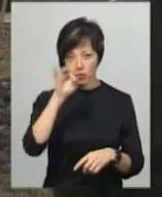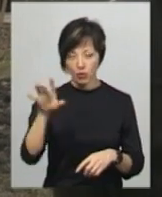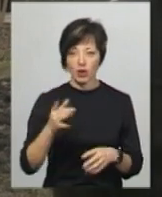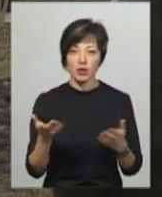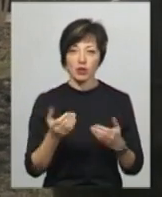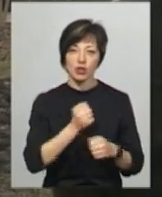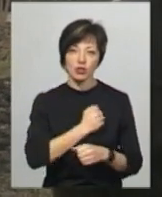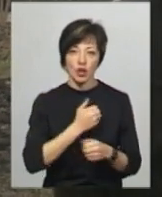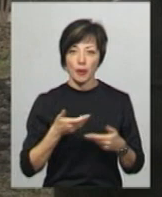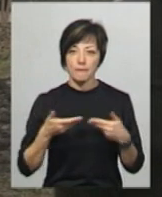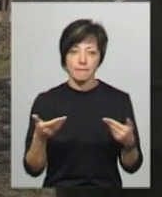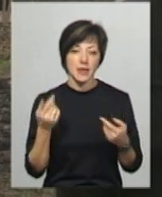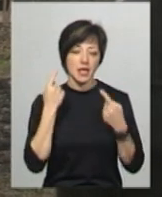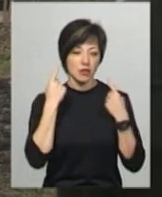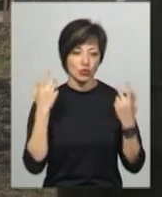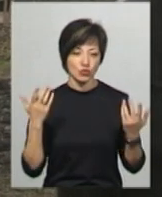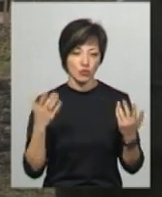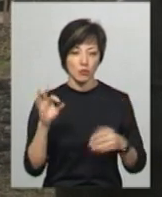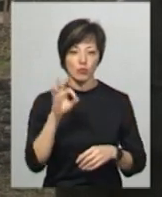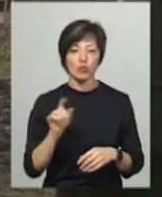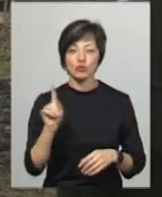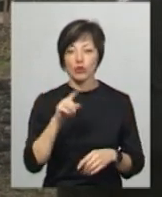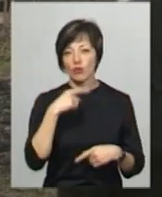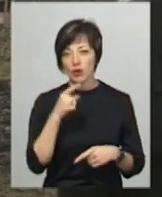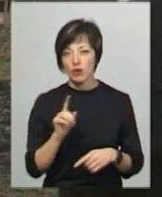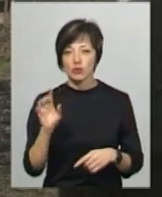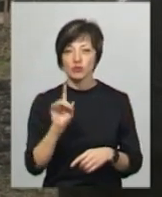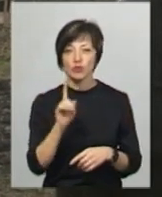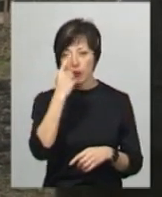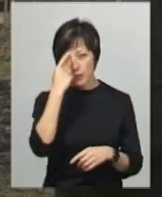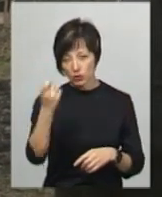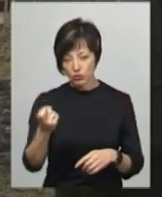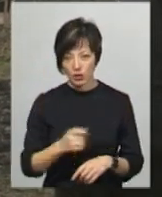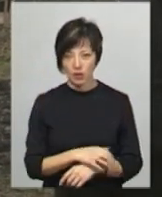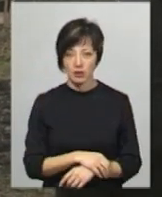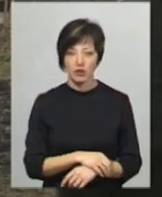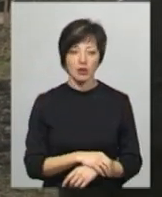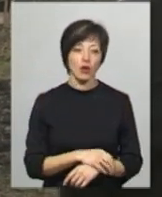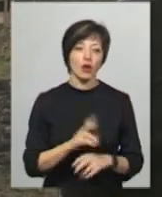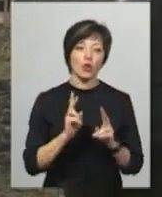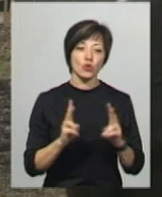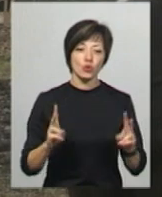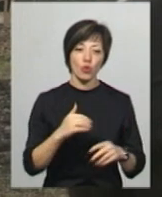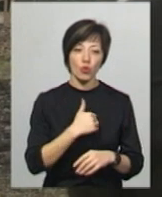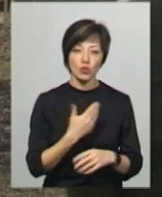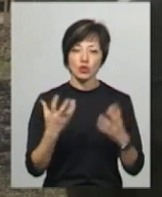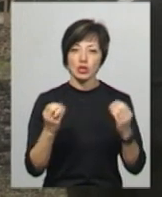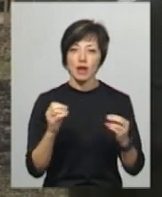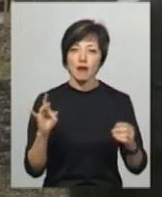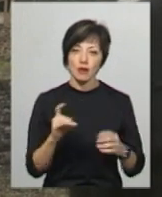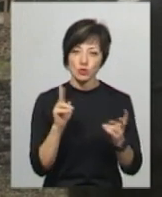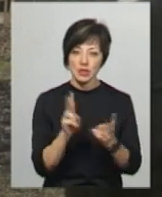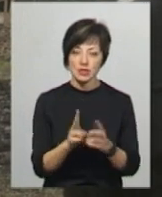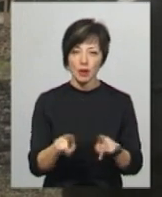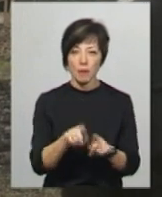яких, на жаль, ми не чуємо, про що вони говорили, що вони попереджали. Так що, хто хоче ще раз зустрітися з прекрасними